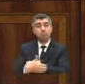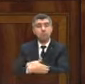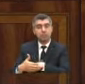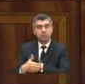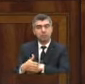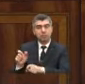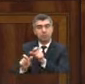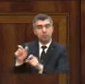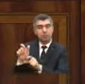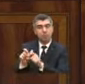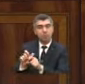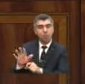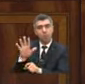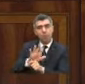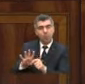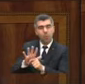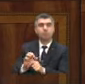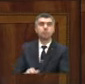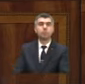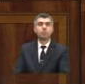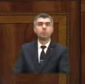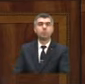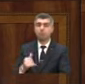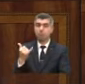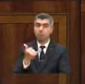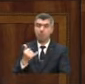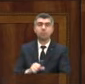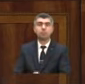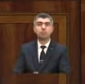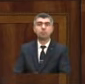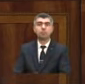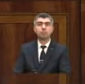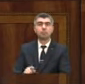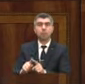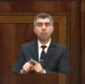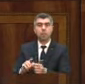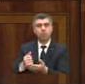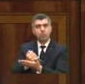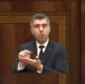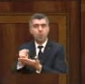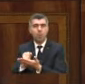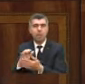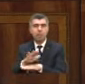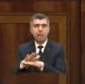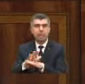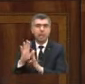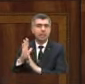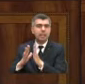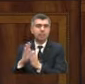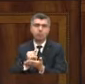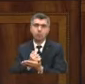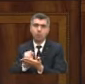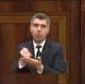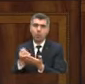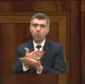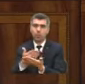جميع يعني هذا الورش يستوجب دعم القدره الشرائيه للمواطنين والنقي على السياسه الترقيعيه والمقاربات الاحسانيه لهذه الحكومه التي تحط من